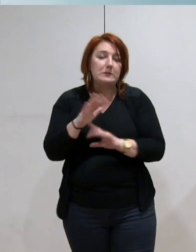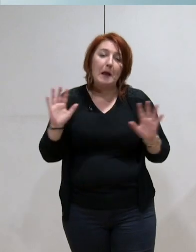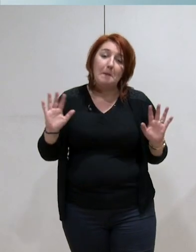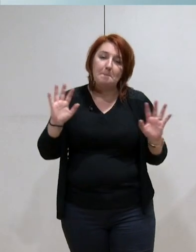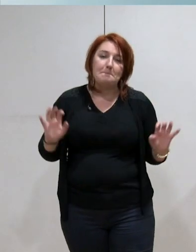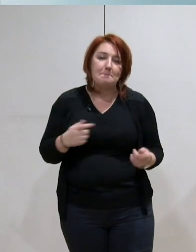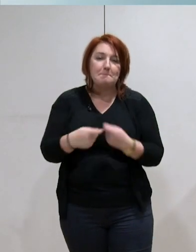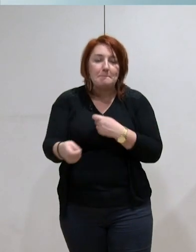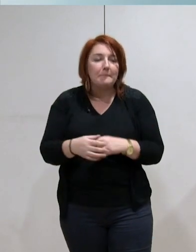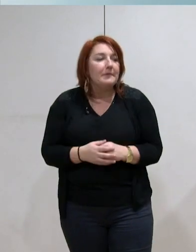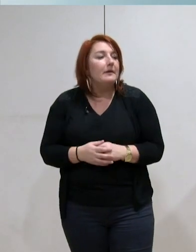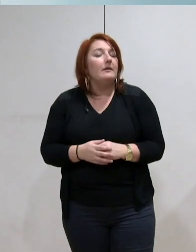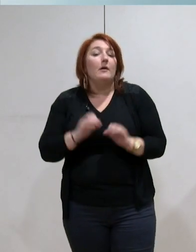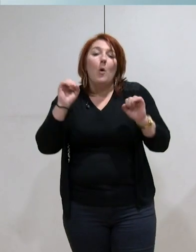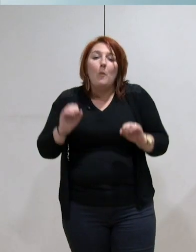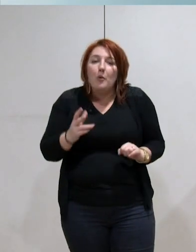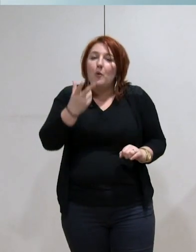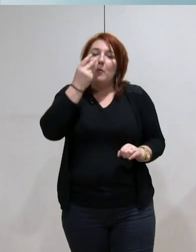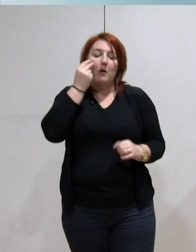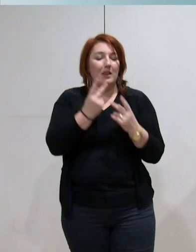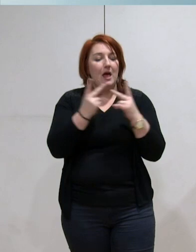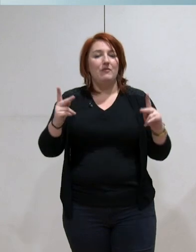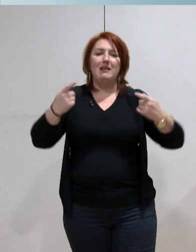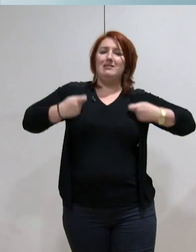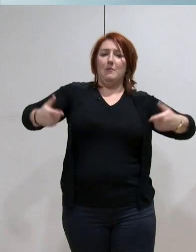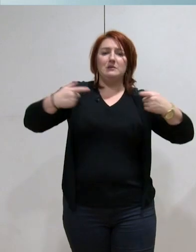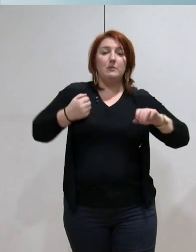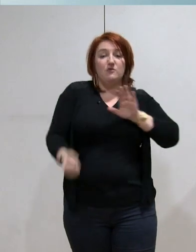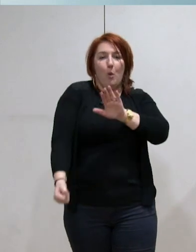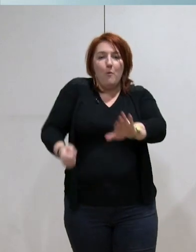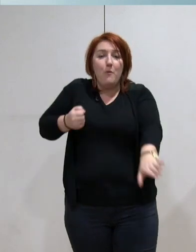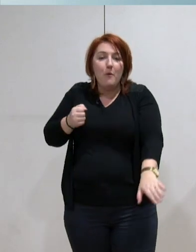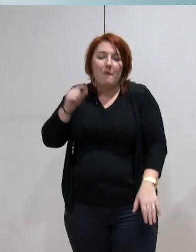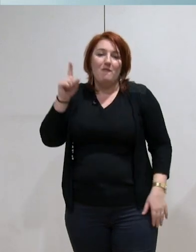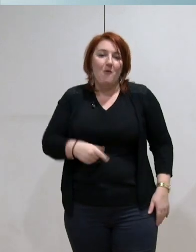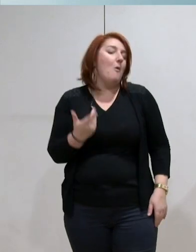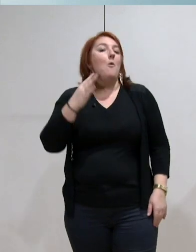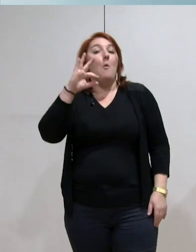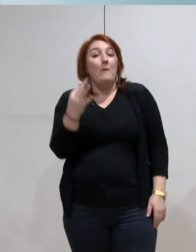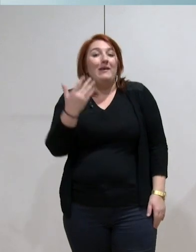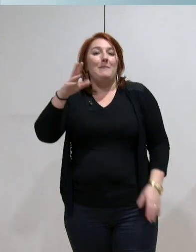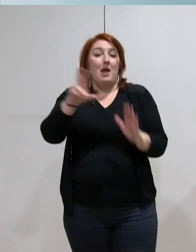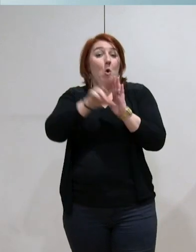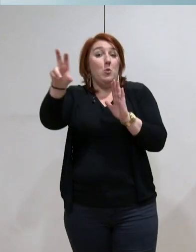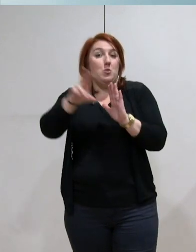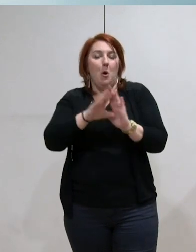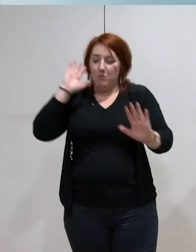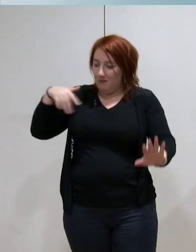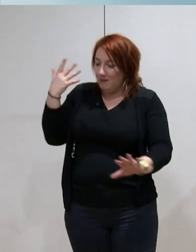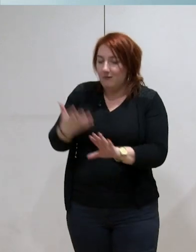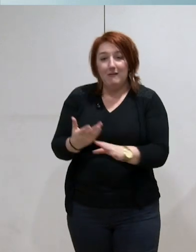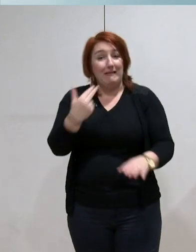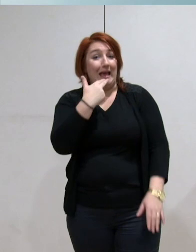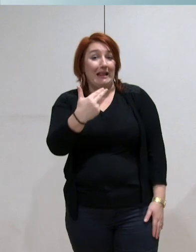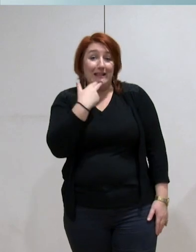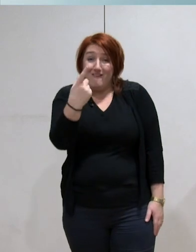comprenons bien que la ville doive baisser sa voilure mais ce qui fait la force de Grenoble c'est la qualité des services publics offerts à la population